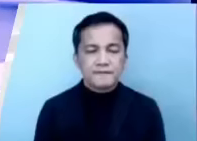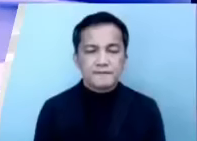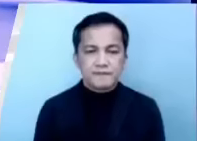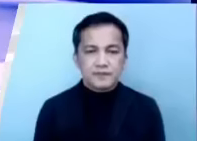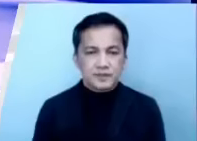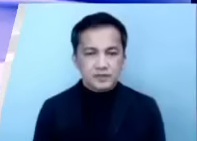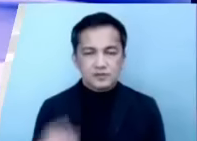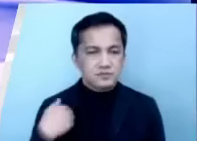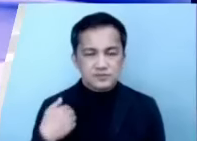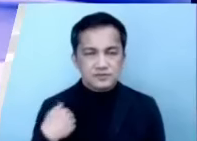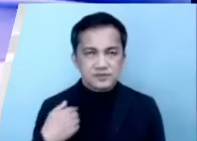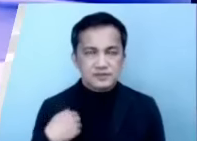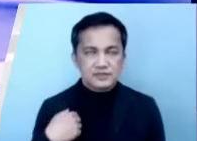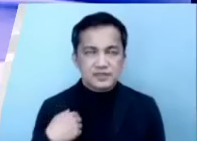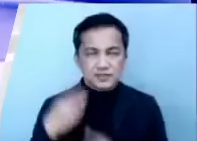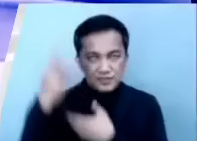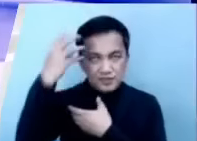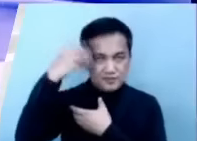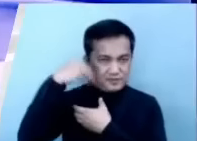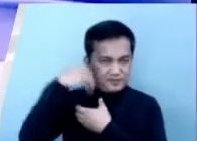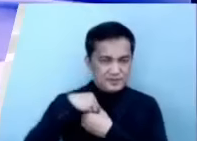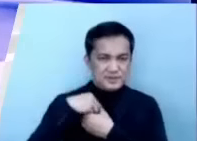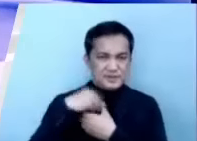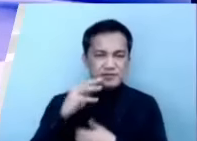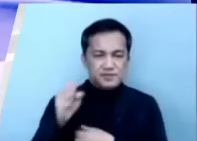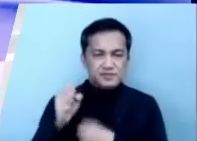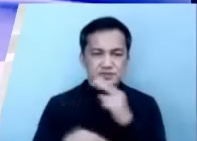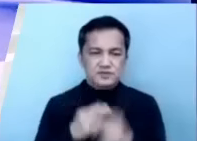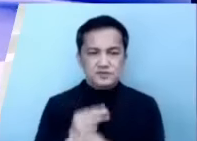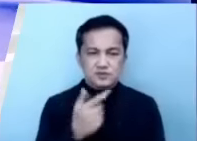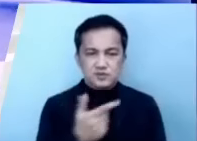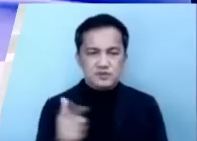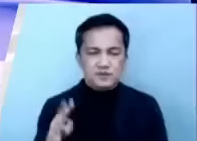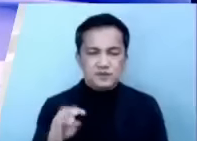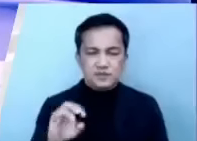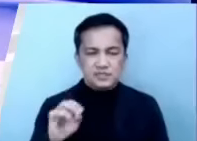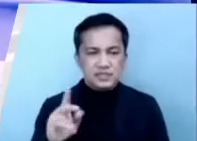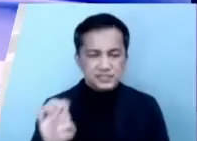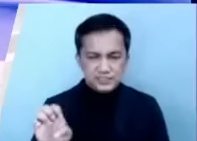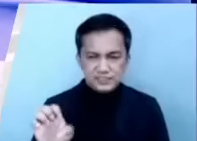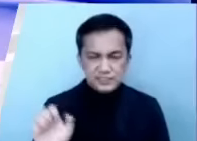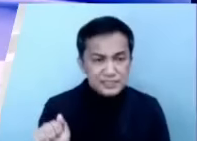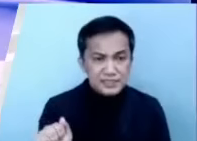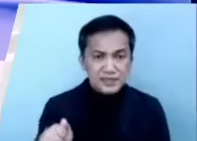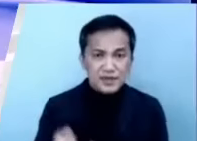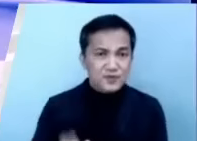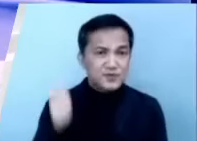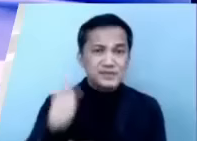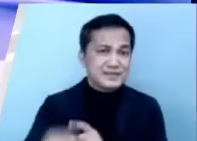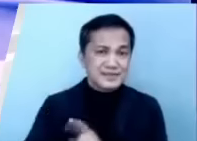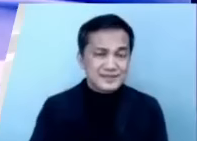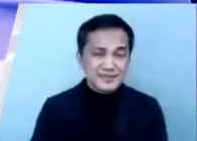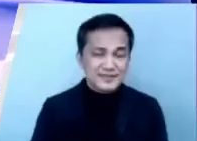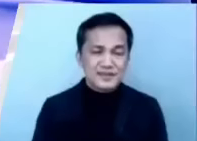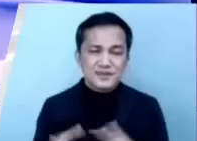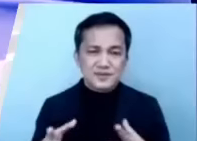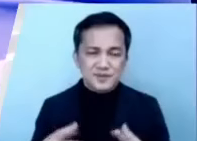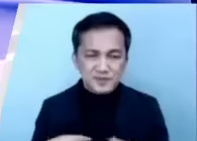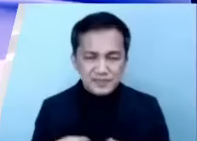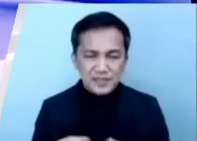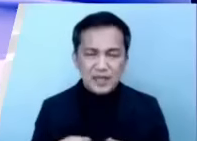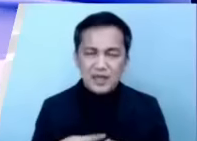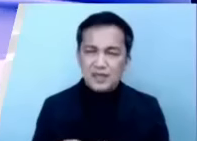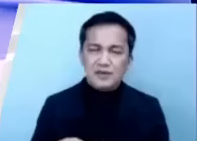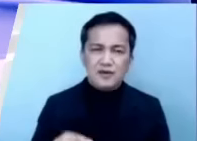pa rin daw nagsisink in kay Miss Universe Philippines 2024 Chelsea Manalo ang kanyang winning moment. Pag-amin niya, muntik siyang mag-back out